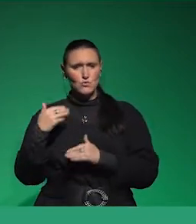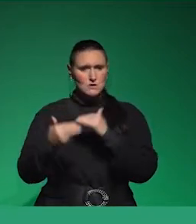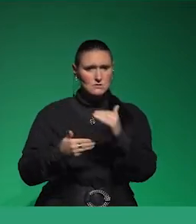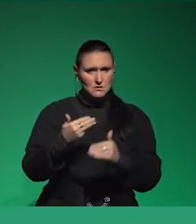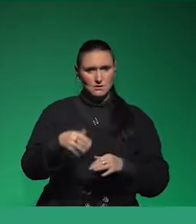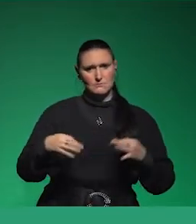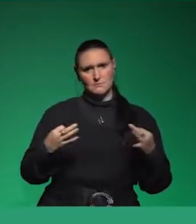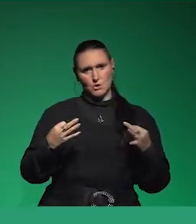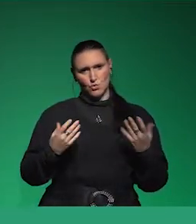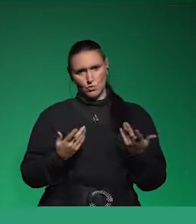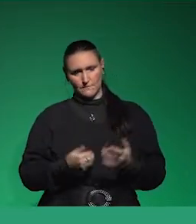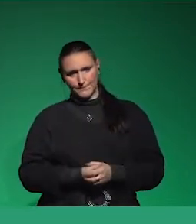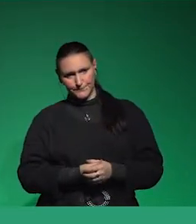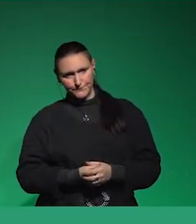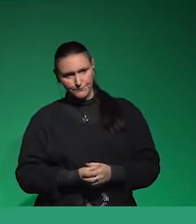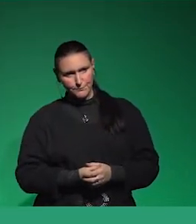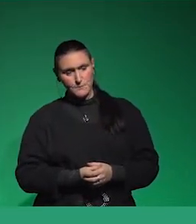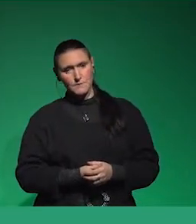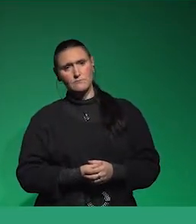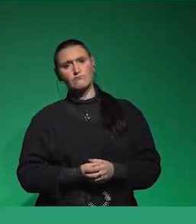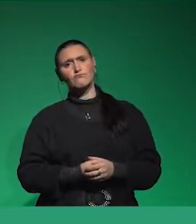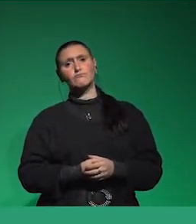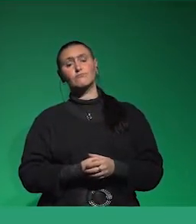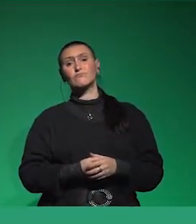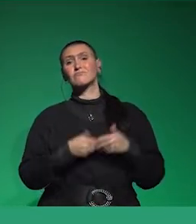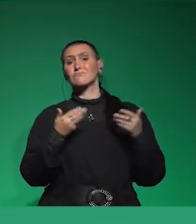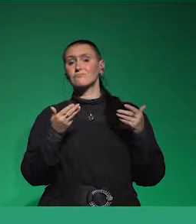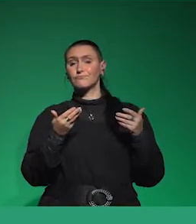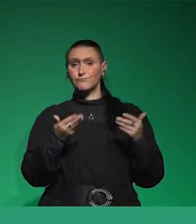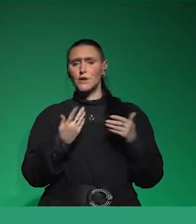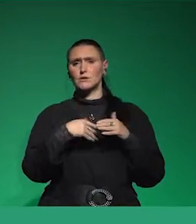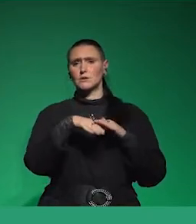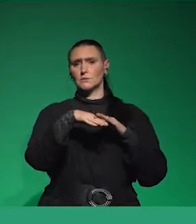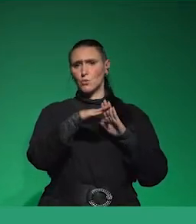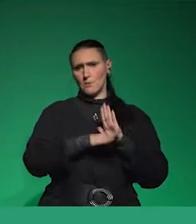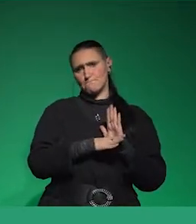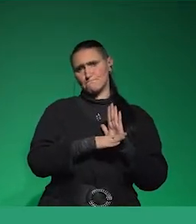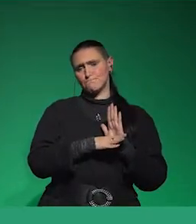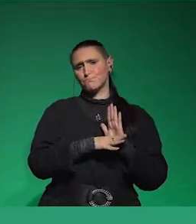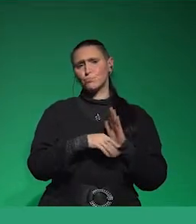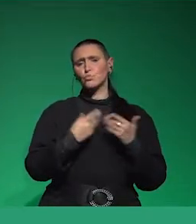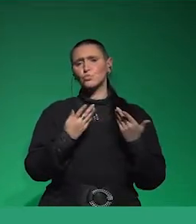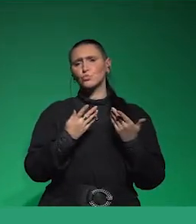Wir unterstützen das Programm auf verschiedene Art und Weise. Und